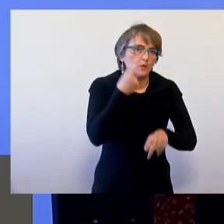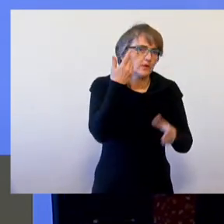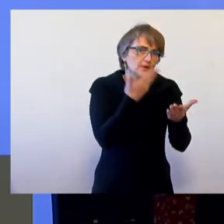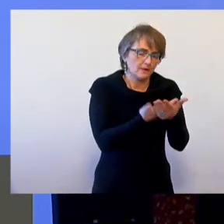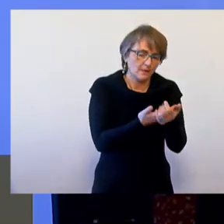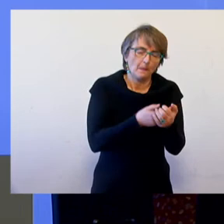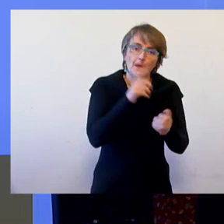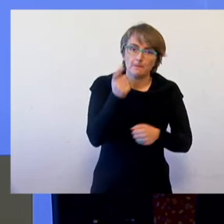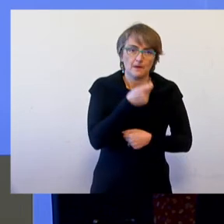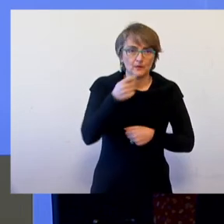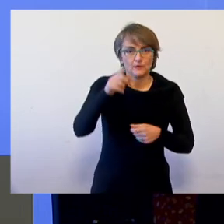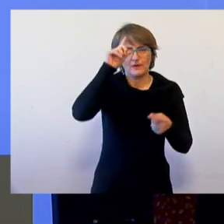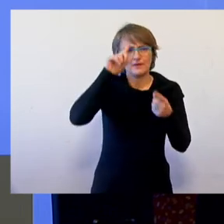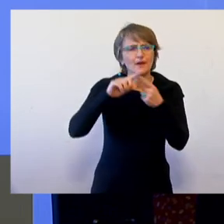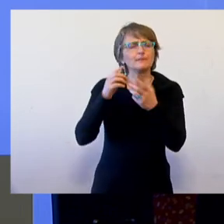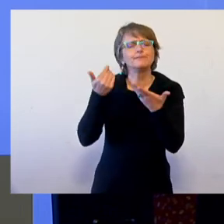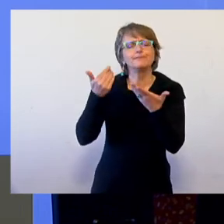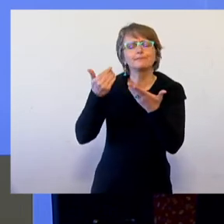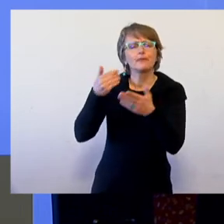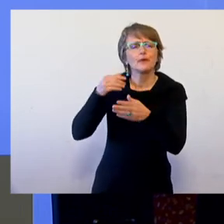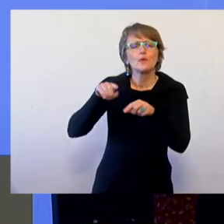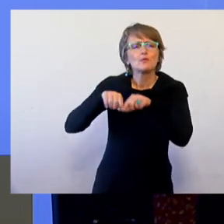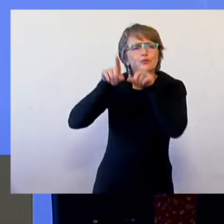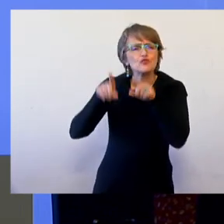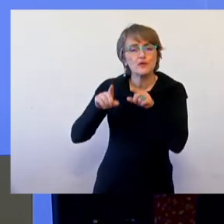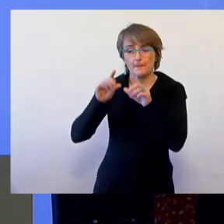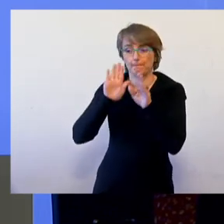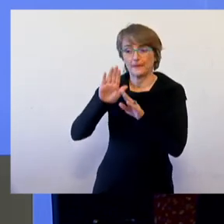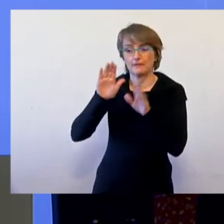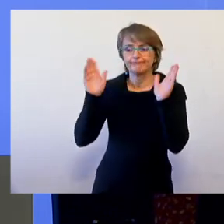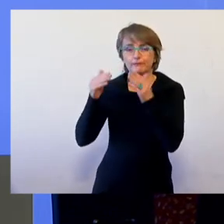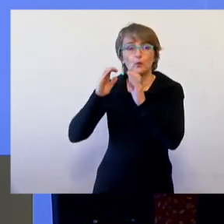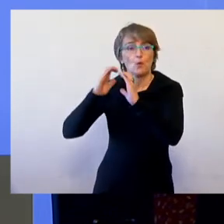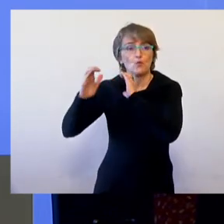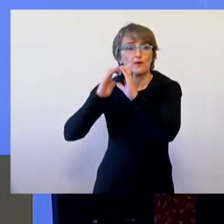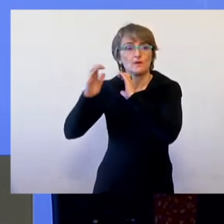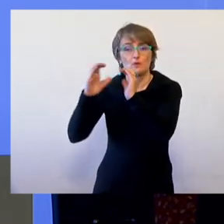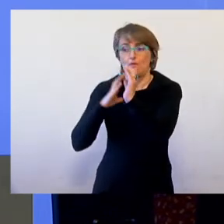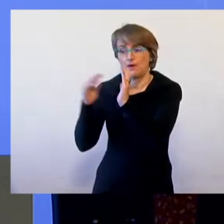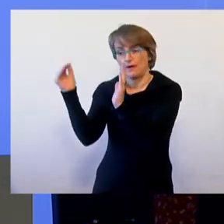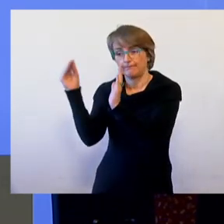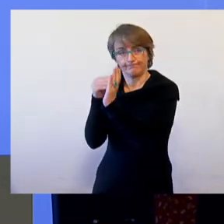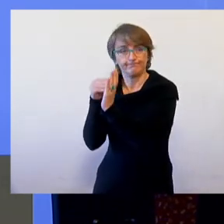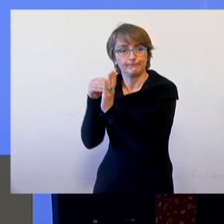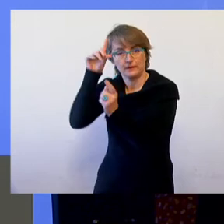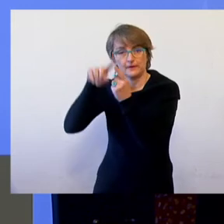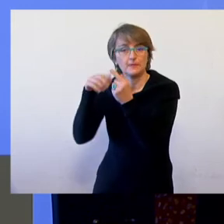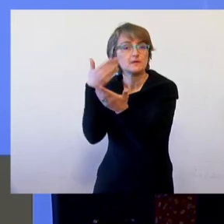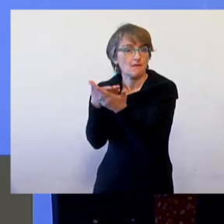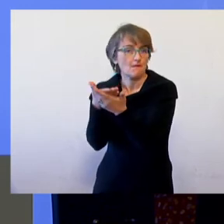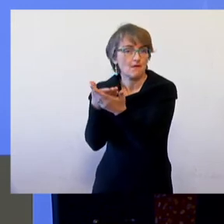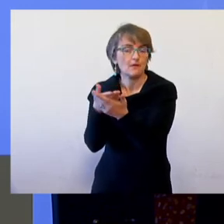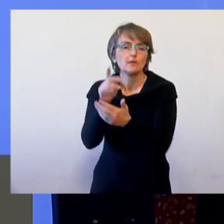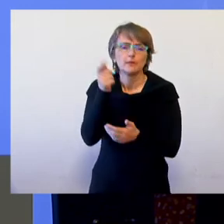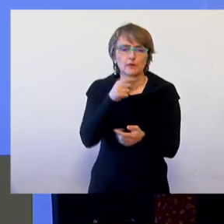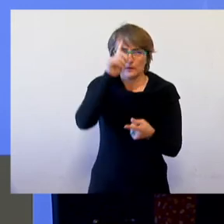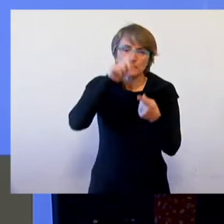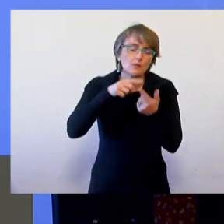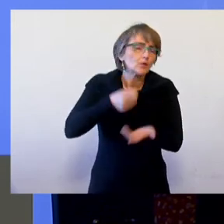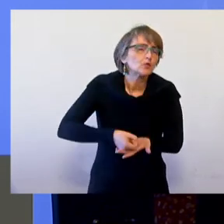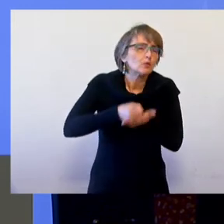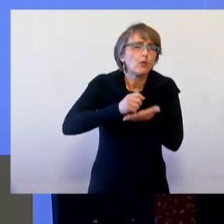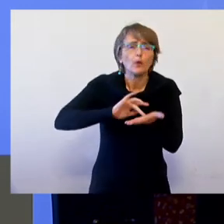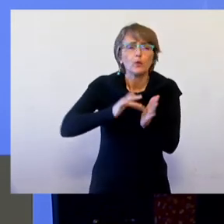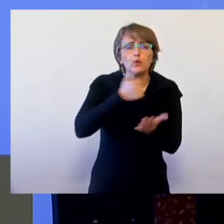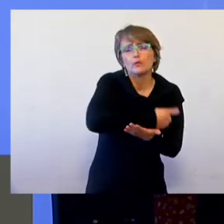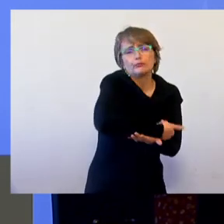c'est dans les crédits de communication de la ville que s'opère cela. Et l'ensemble des supports, évidemment,